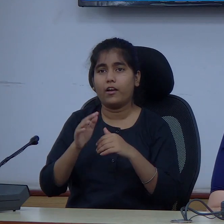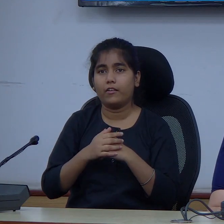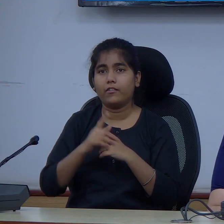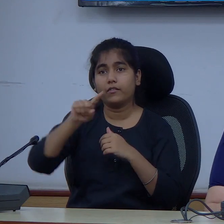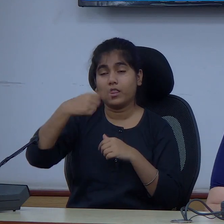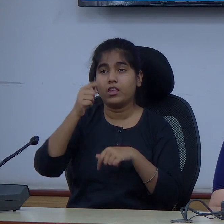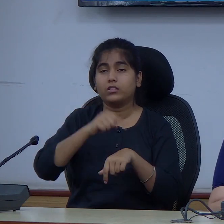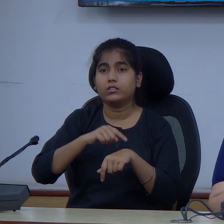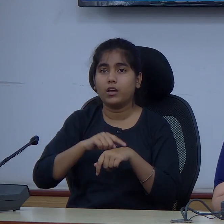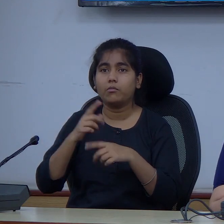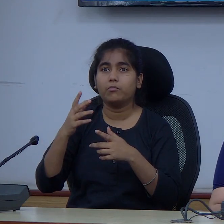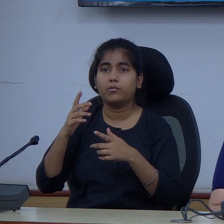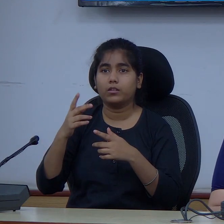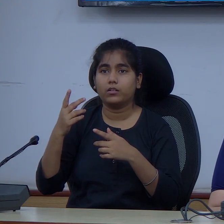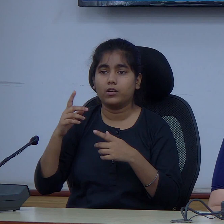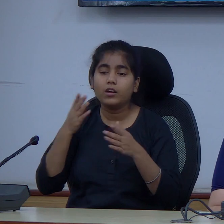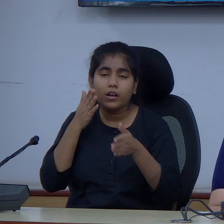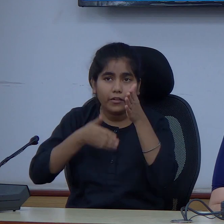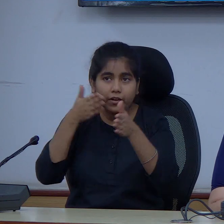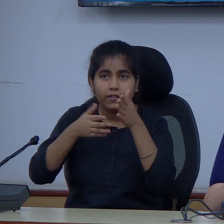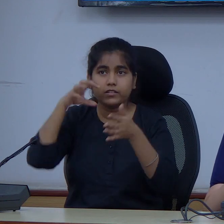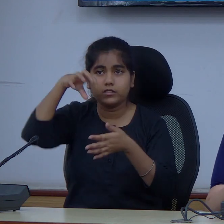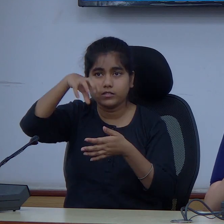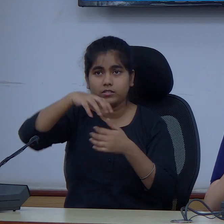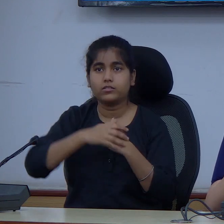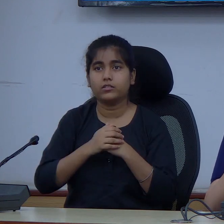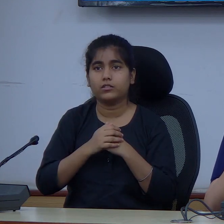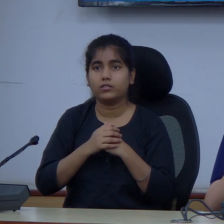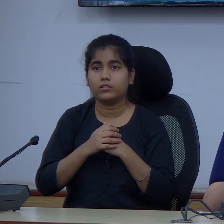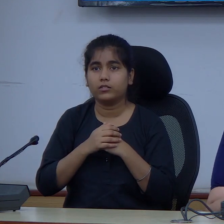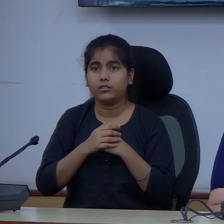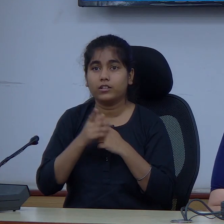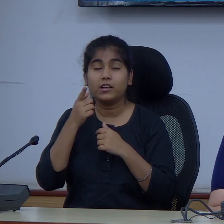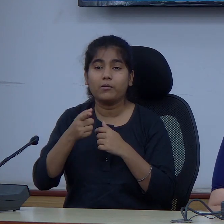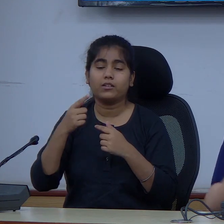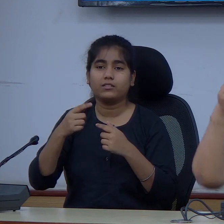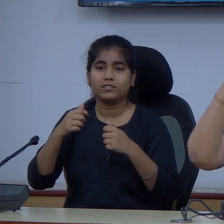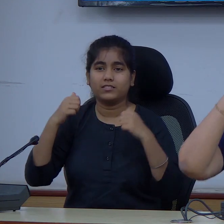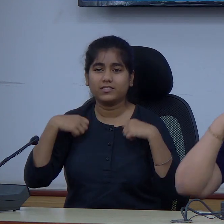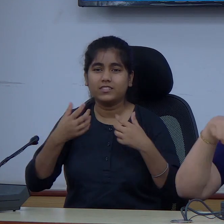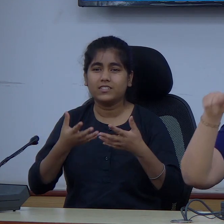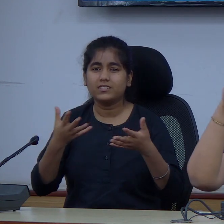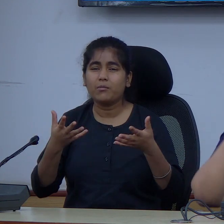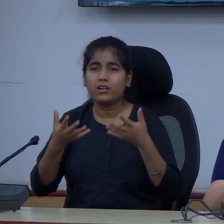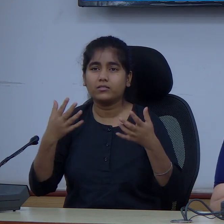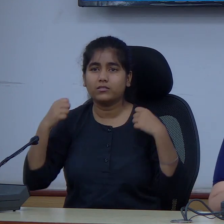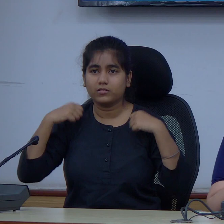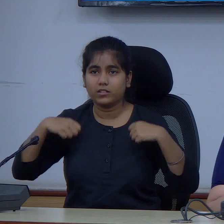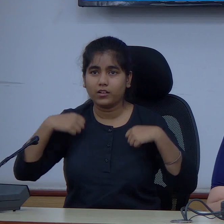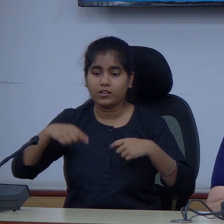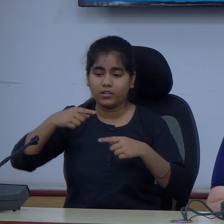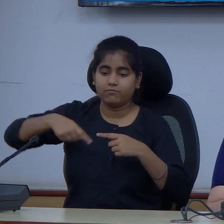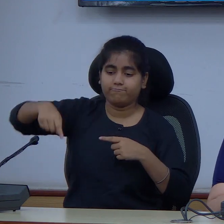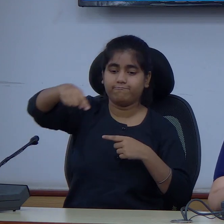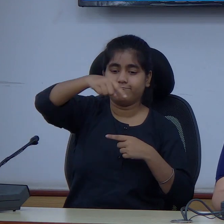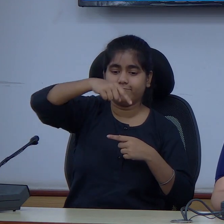देना चाहूँगी, जैसे आपने सिविल एविएशन, अगर आप कभी एयरपोर्ट में गए, अभी तो खैर कोविड है, अगर आप अगली बारी जब ट्रैवल करेंगे आप देखें, या आप रेलवे